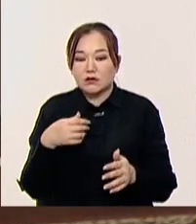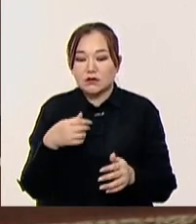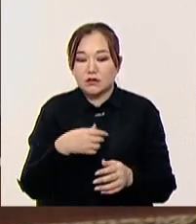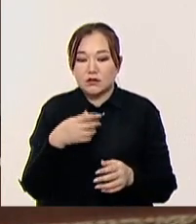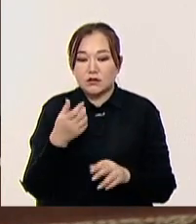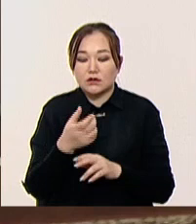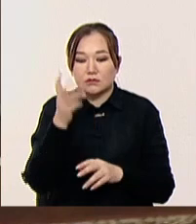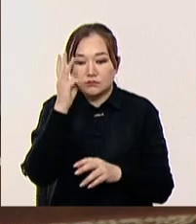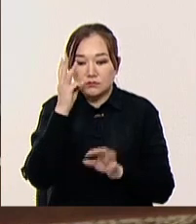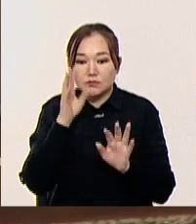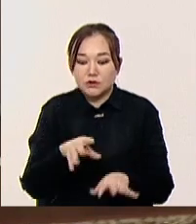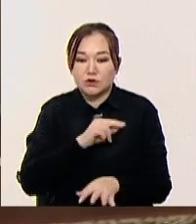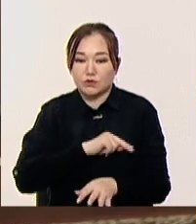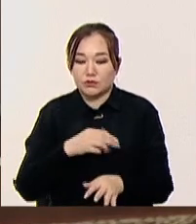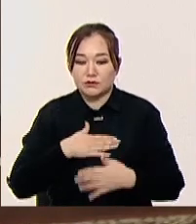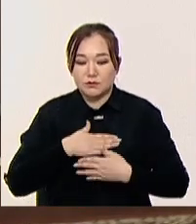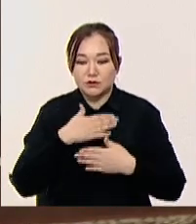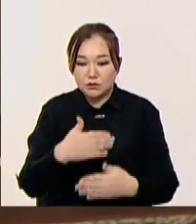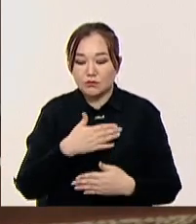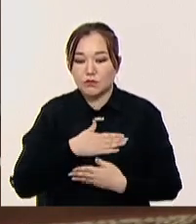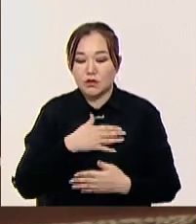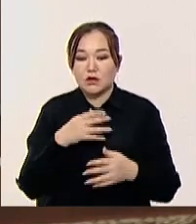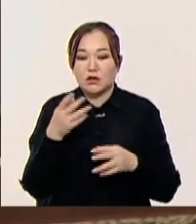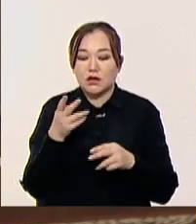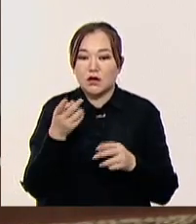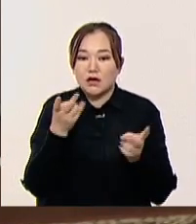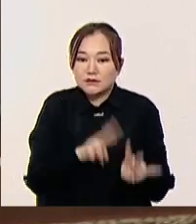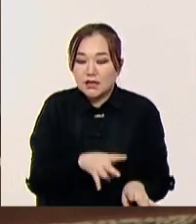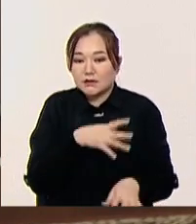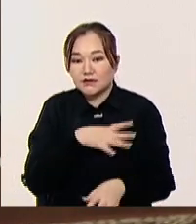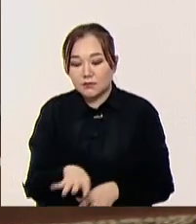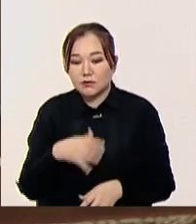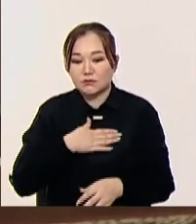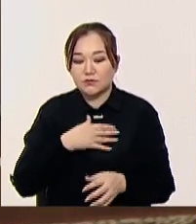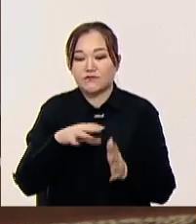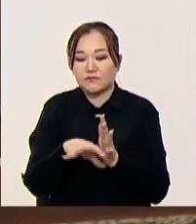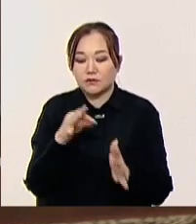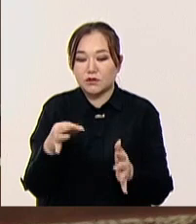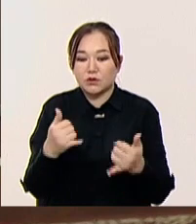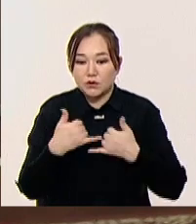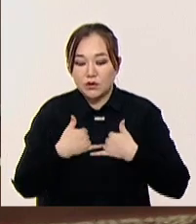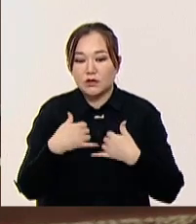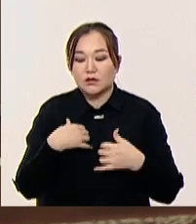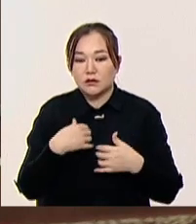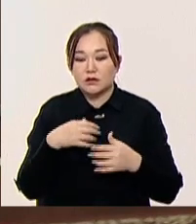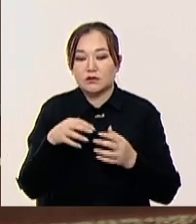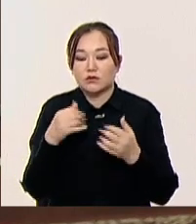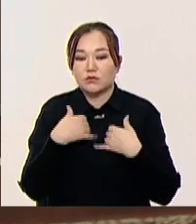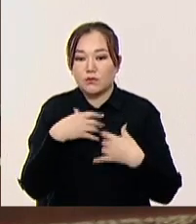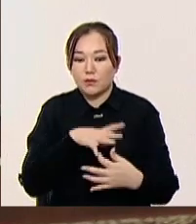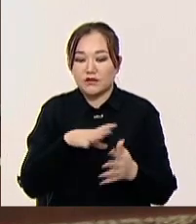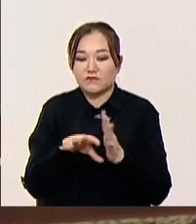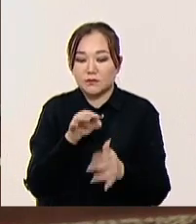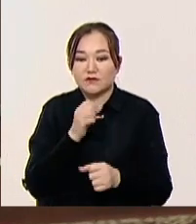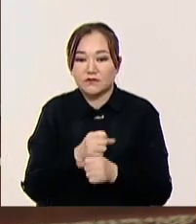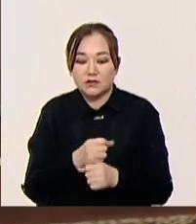Елшіліктің қызметкерлерін алғысымды айтамын. Біздің жолымыздан қалдырмай, сайлауды бізге бергізіп, шығарып салғанына. Енді барша